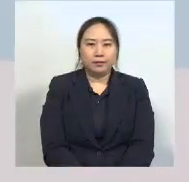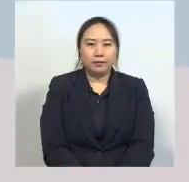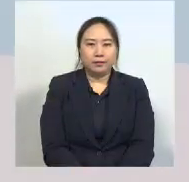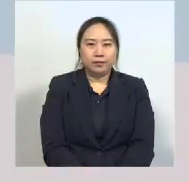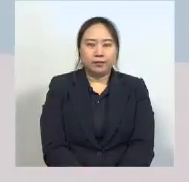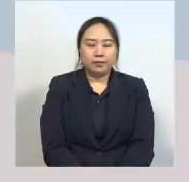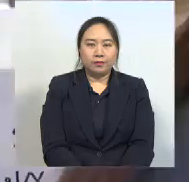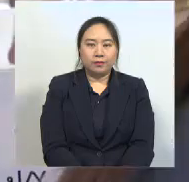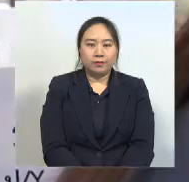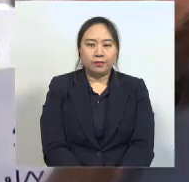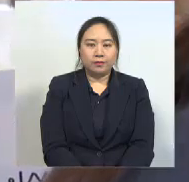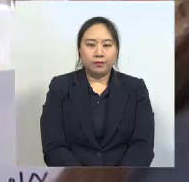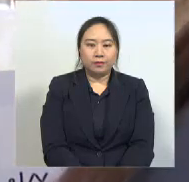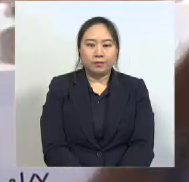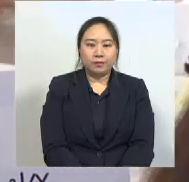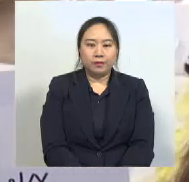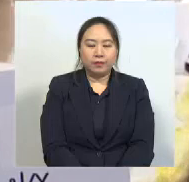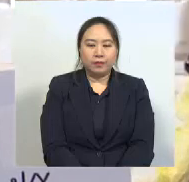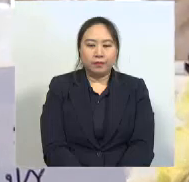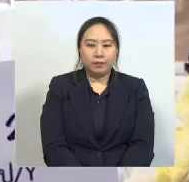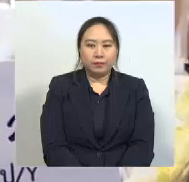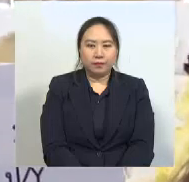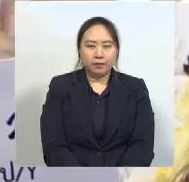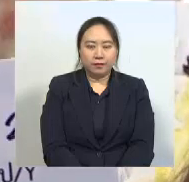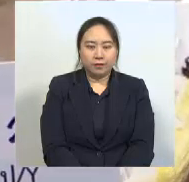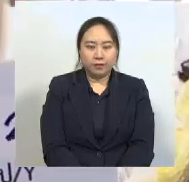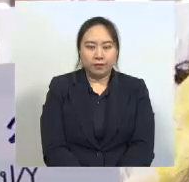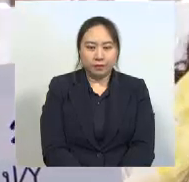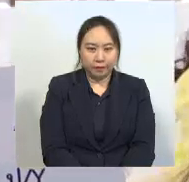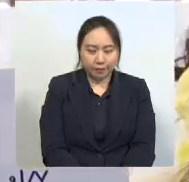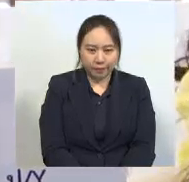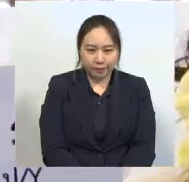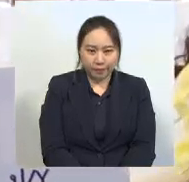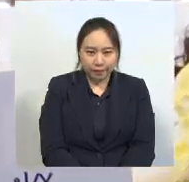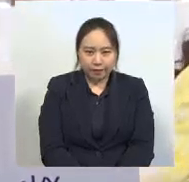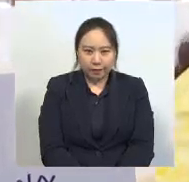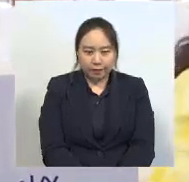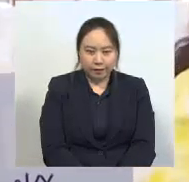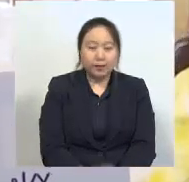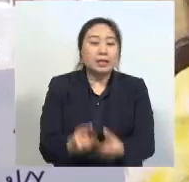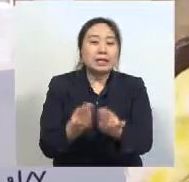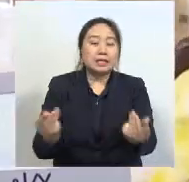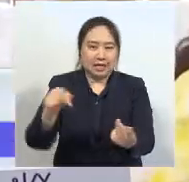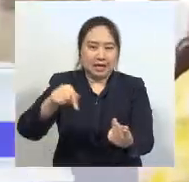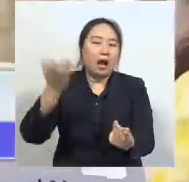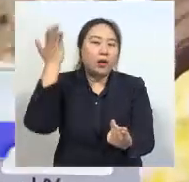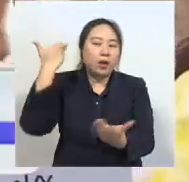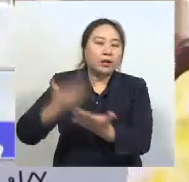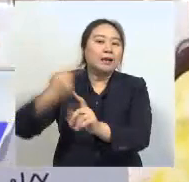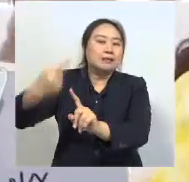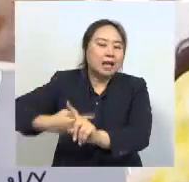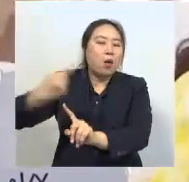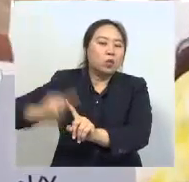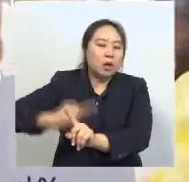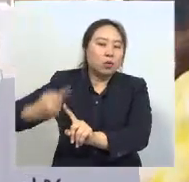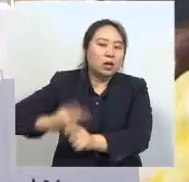ไม่ว่าจะเป็นถึงภาคมกาเสร็จปั๊บเดินทางไปการ ที่ตรงนั้นนะให้เขาเช้าอยู่มีรายได้เดือนนึ